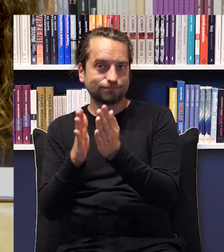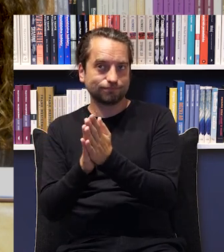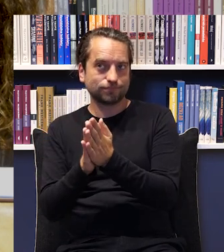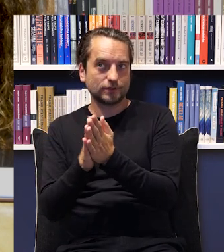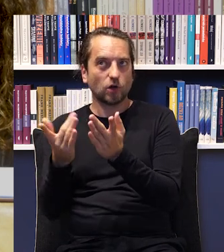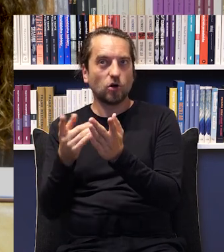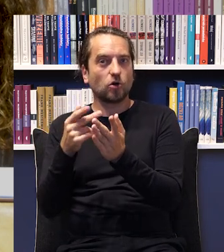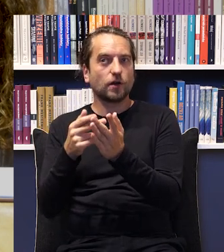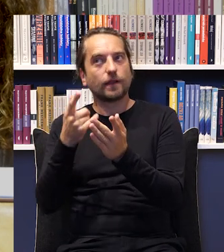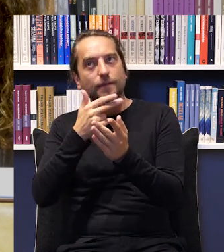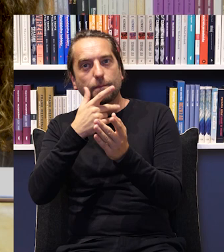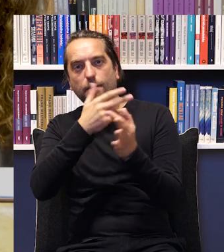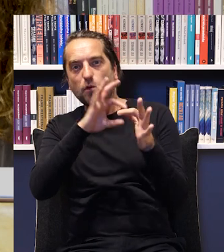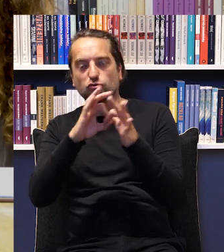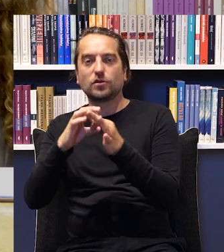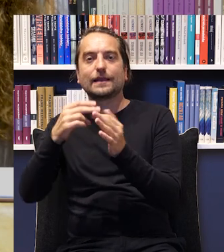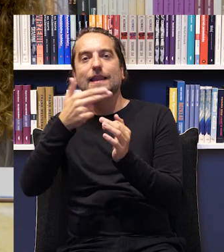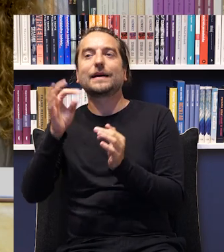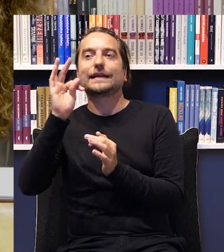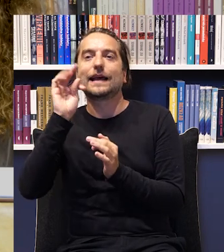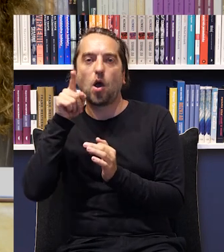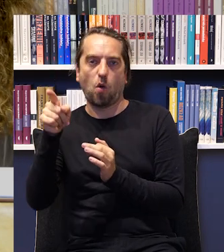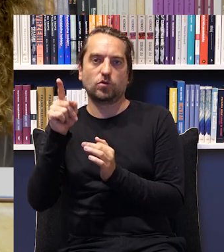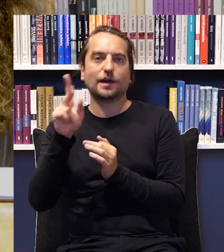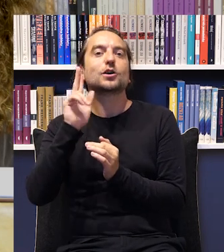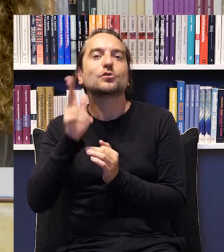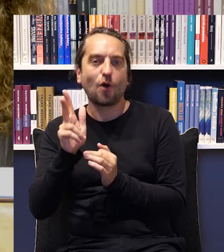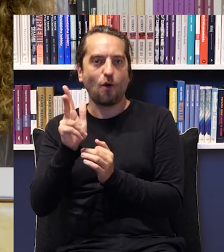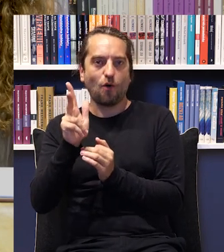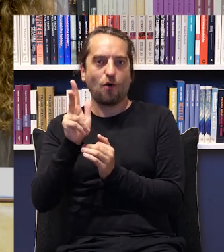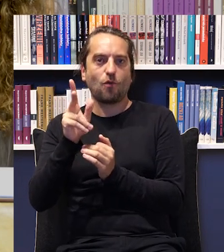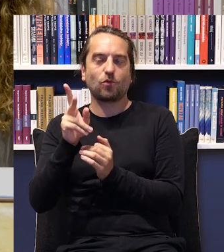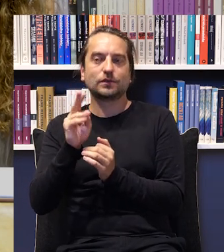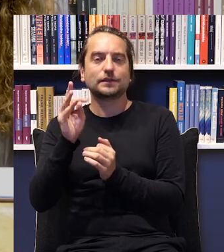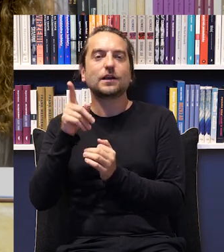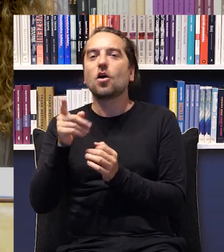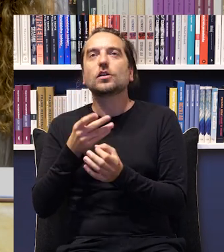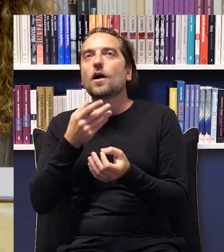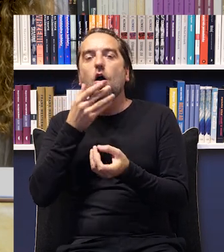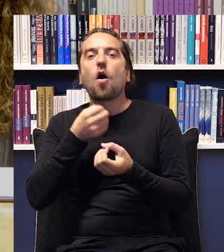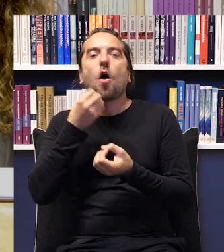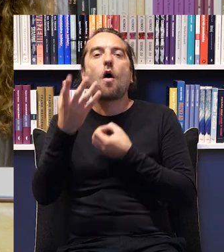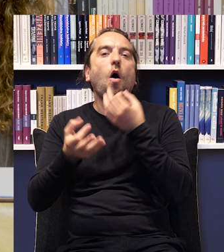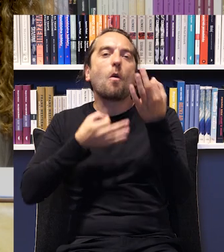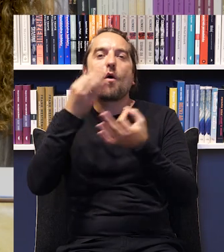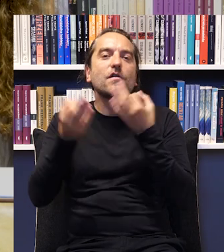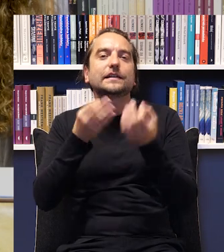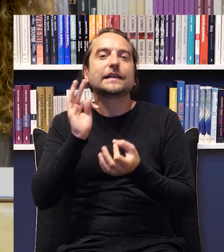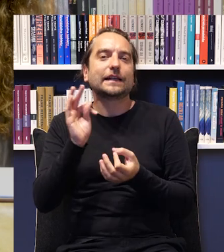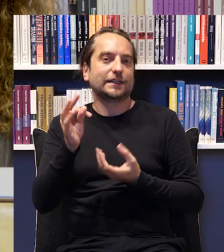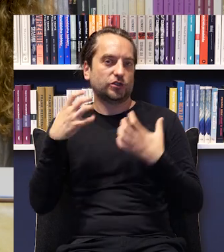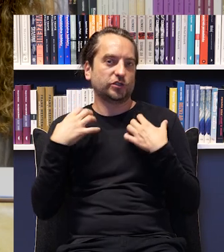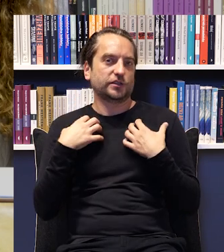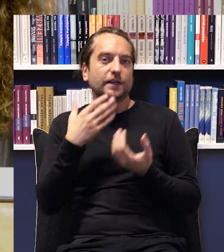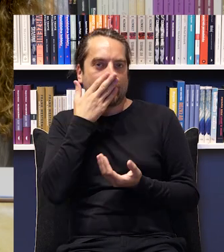o niej, kim ona jest. No nie, że to, w jaki sposób ona opowiada rzeczywistość, też jest o niej, o tym,